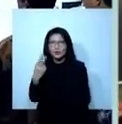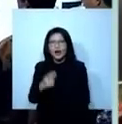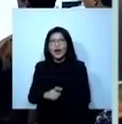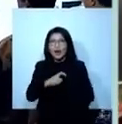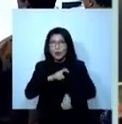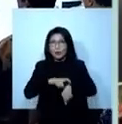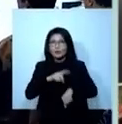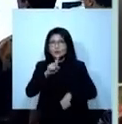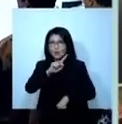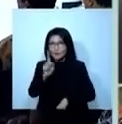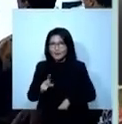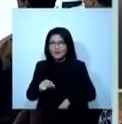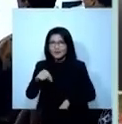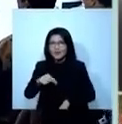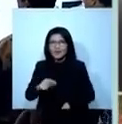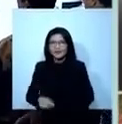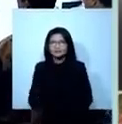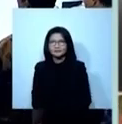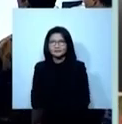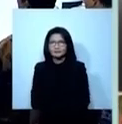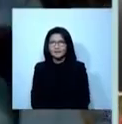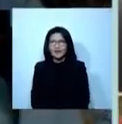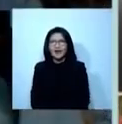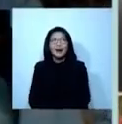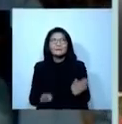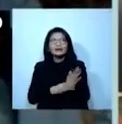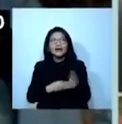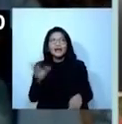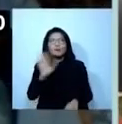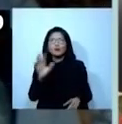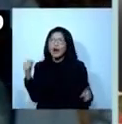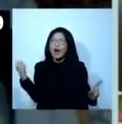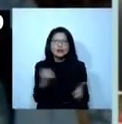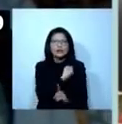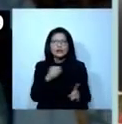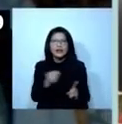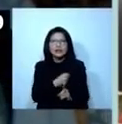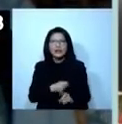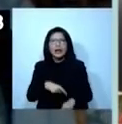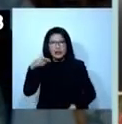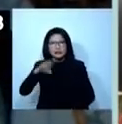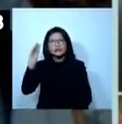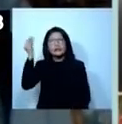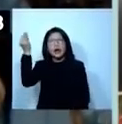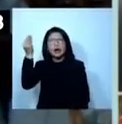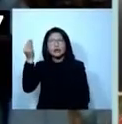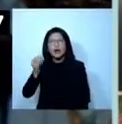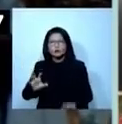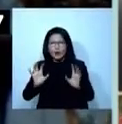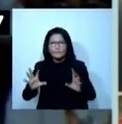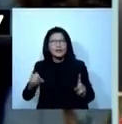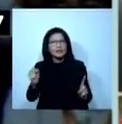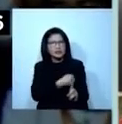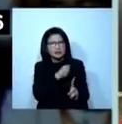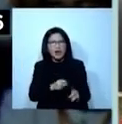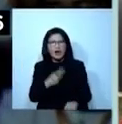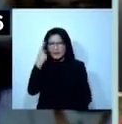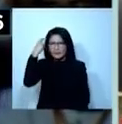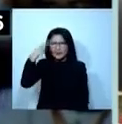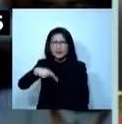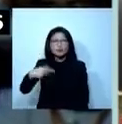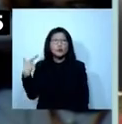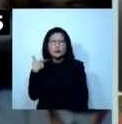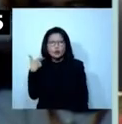sebenarnya advantage Pak, kalau saya bicara advantage ya, politik advantage okay. Yang kemudian dimiliki oleh Pak Prabowo kan di debat